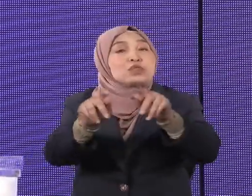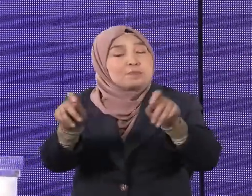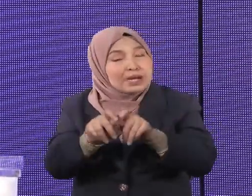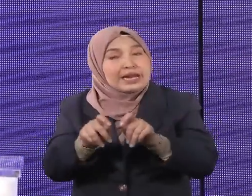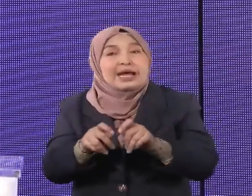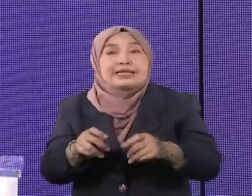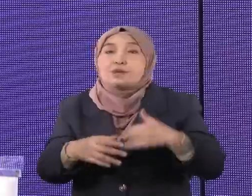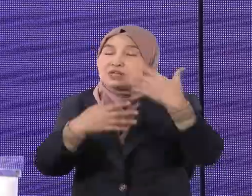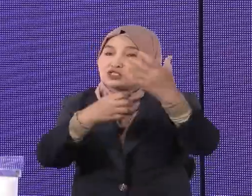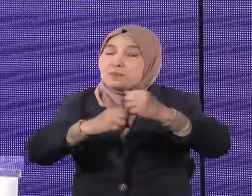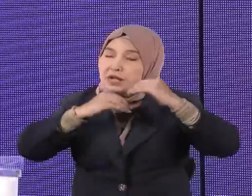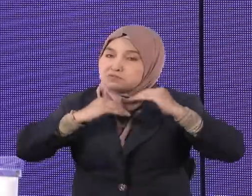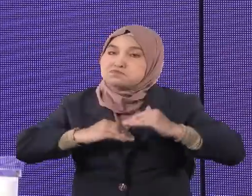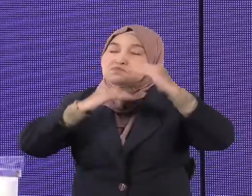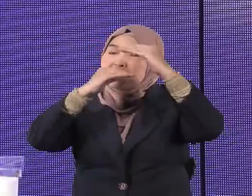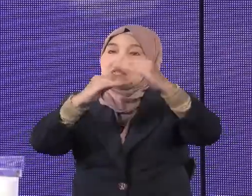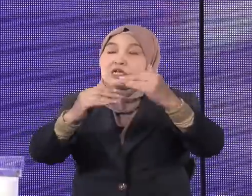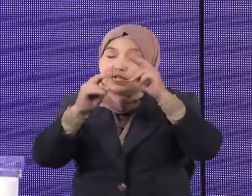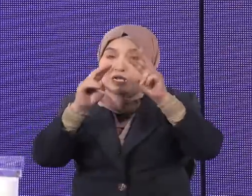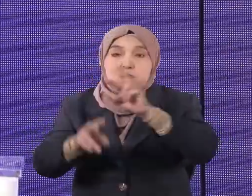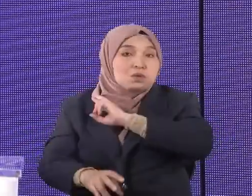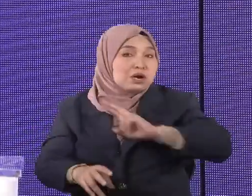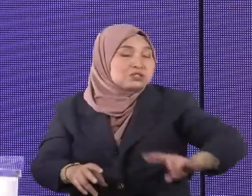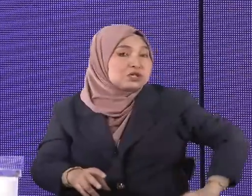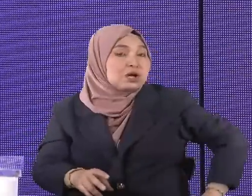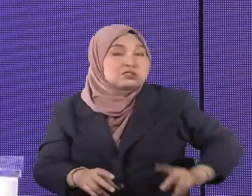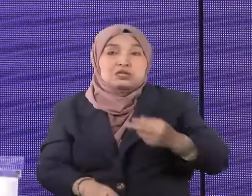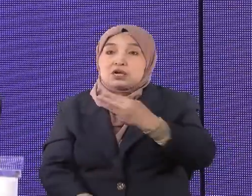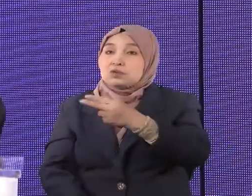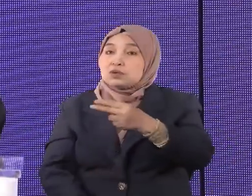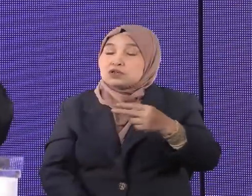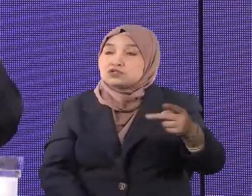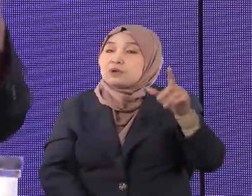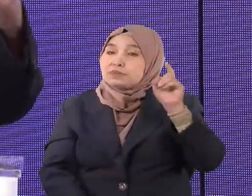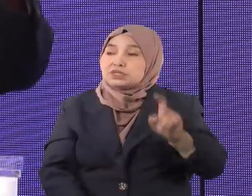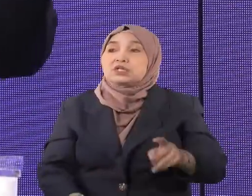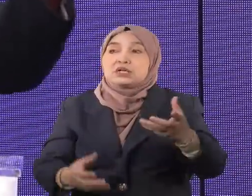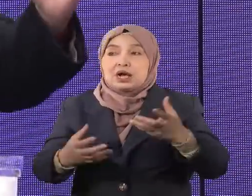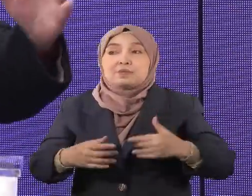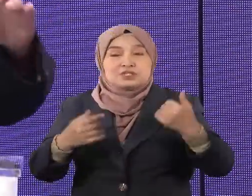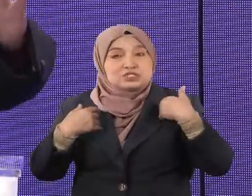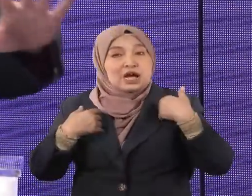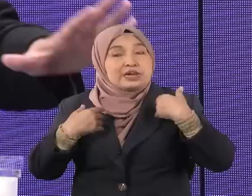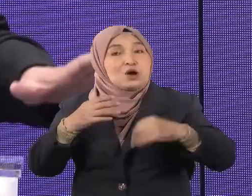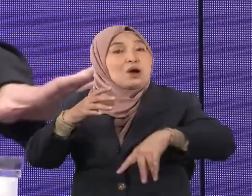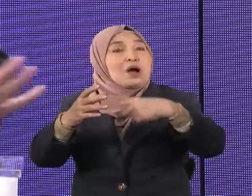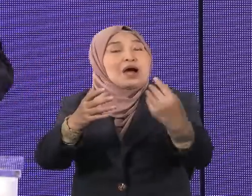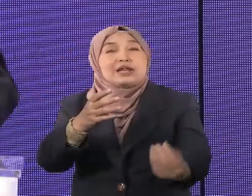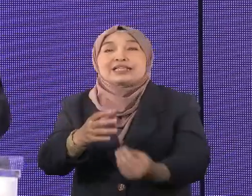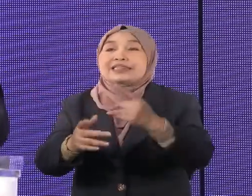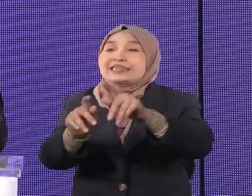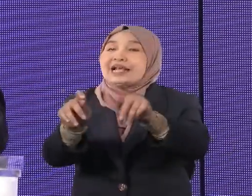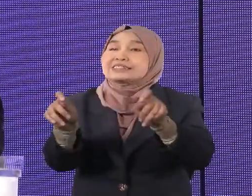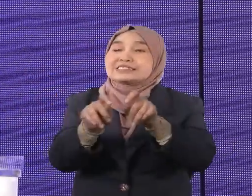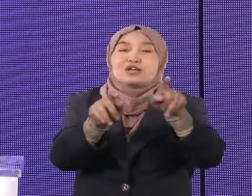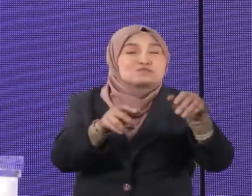mana mencapai status ini. Itu sebabnya kalau kita tengok raja-raja, kalau kita pergi ke Indonesia ke apa kan, mesti dia mesti ada fountain, mesti ada tasik, mesti